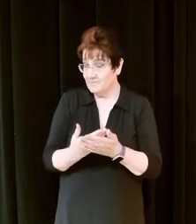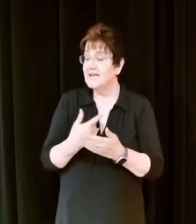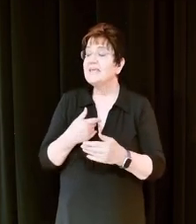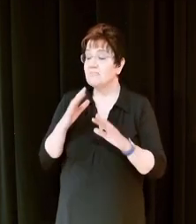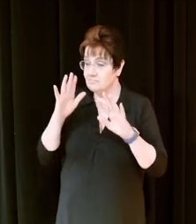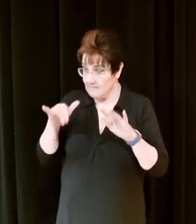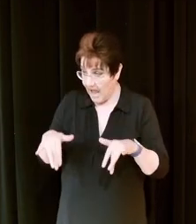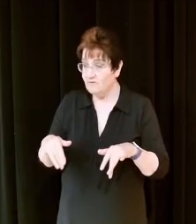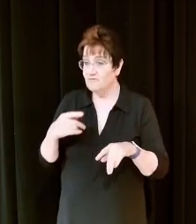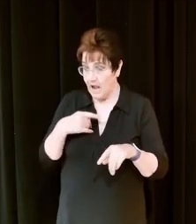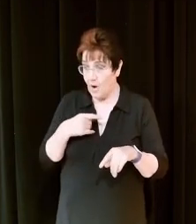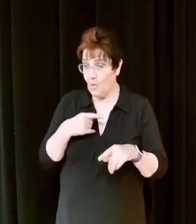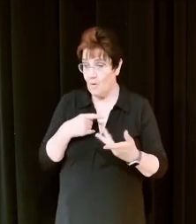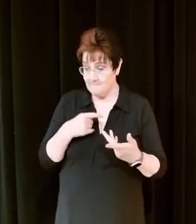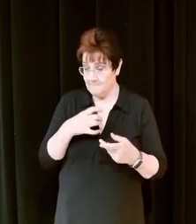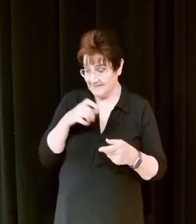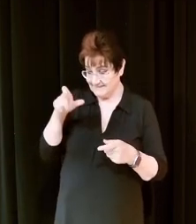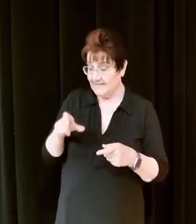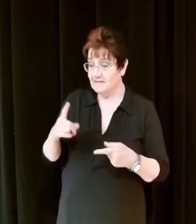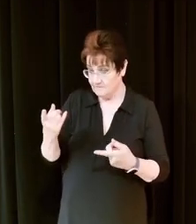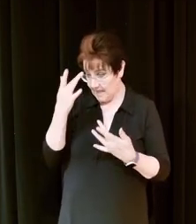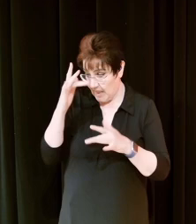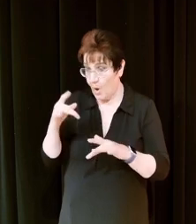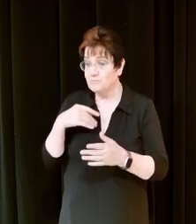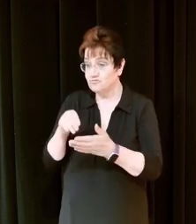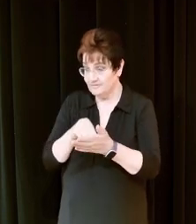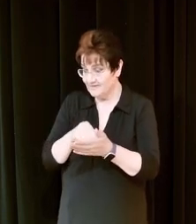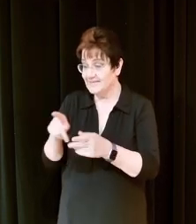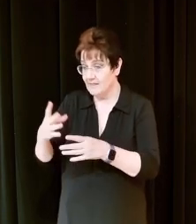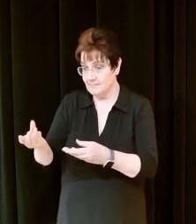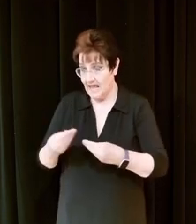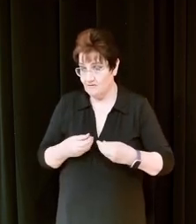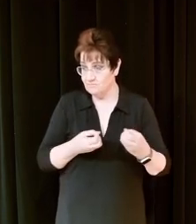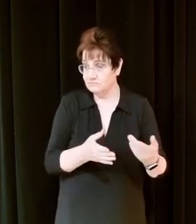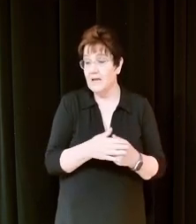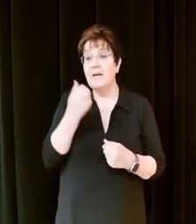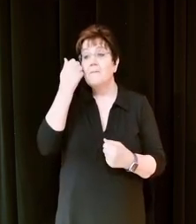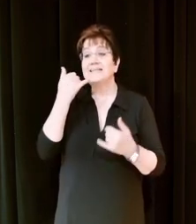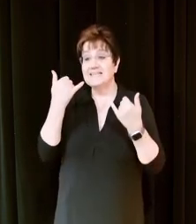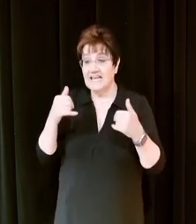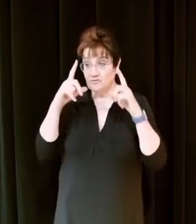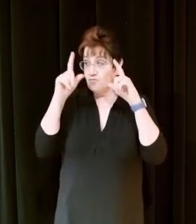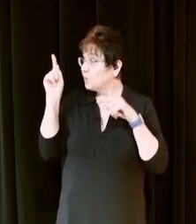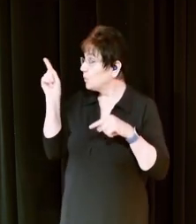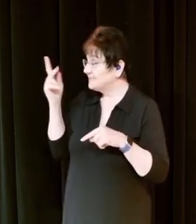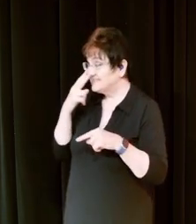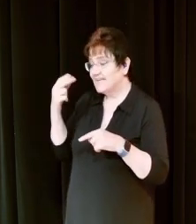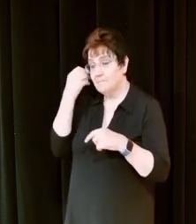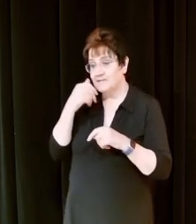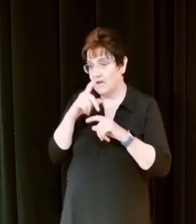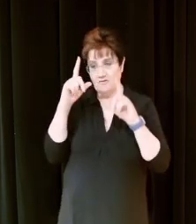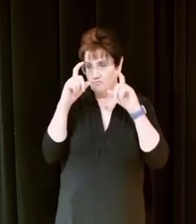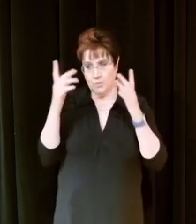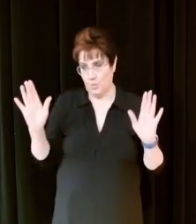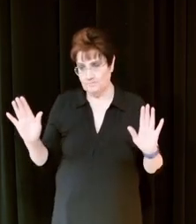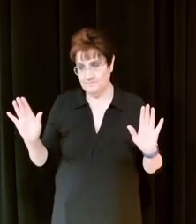zu sprechen. Es war eine Patientin von mir. Ich habe das schriftlich, würde Sie bitten, die Bilder nicht zu fotografieren, die Sie gleich sehen werden, sondern sie einfach